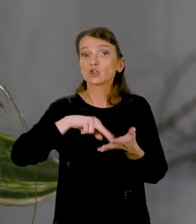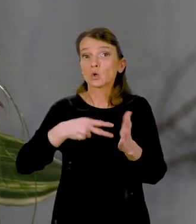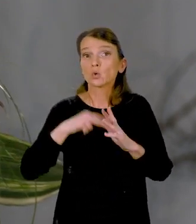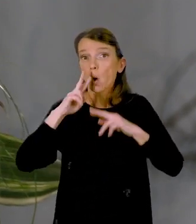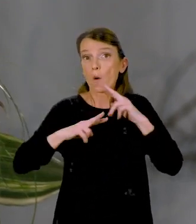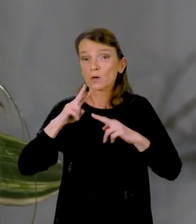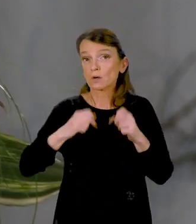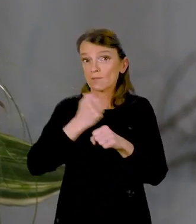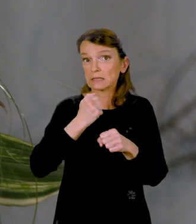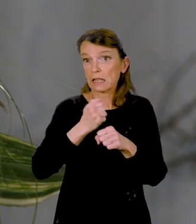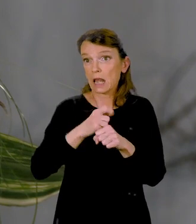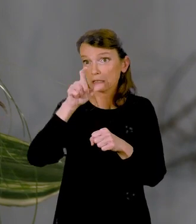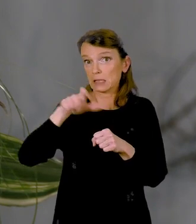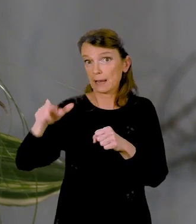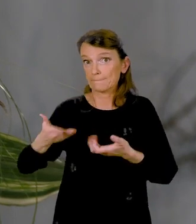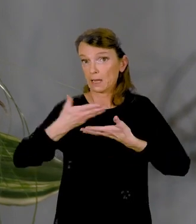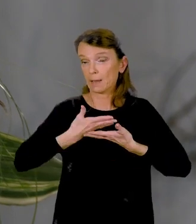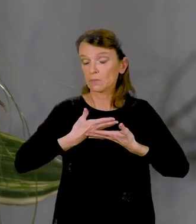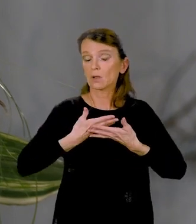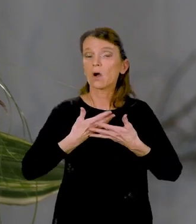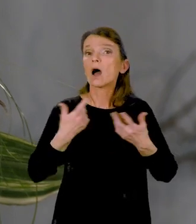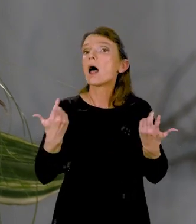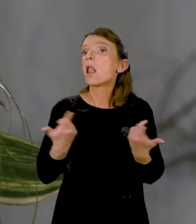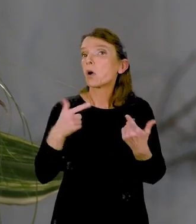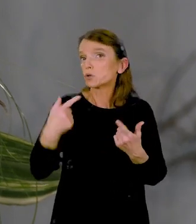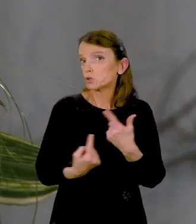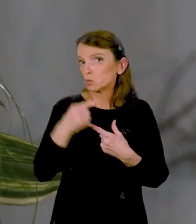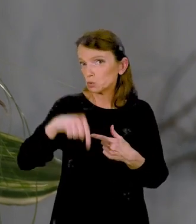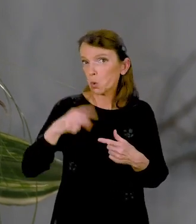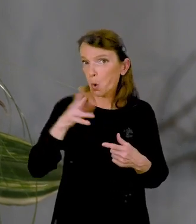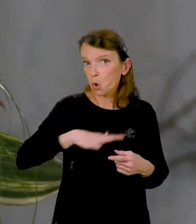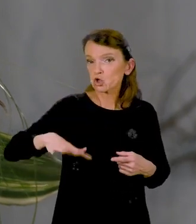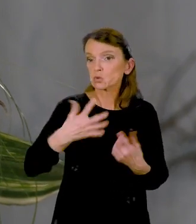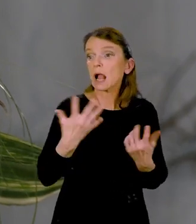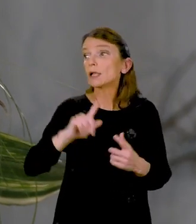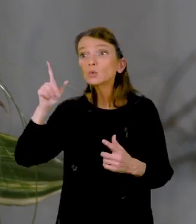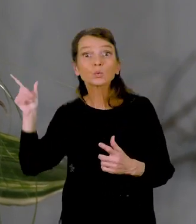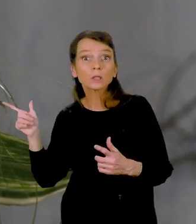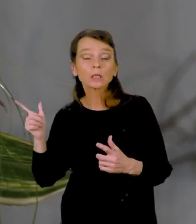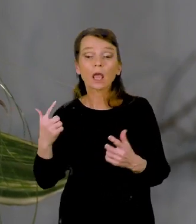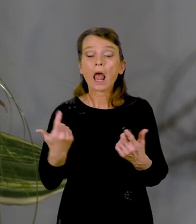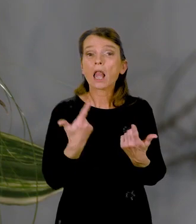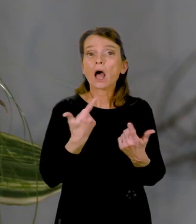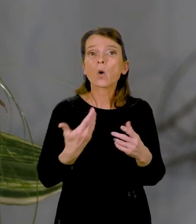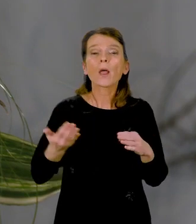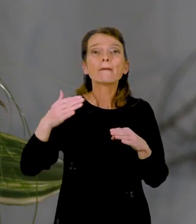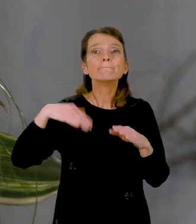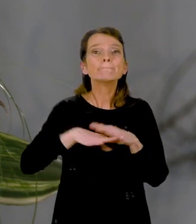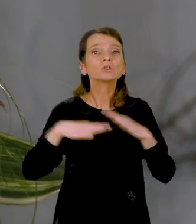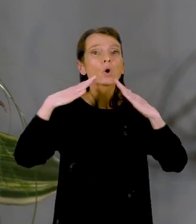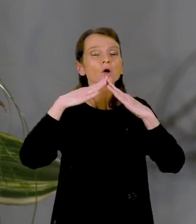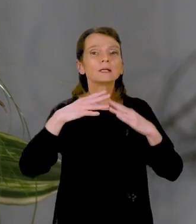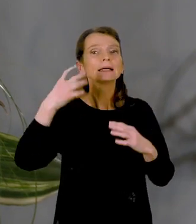prejemnikov, naj si se zgodi na Kočevskem ali kjerkoli drugje, naj bo v okrilju znanosti ali v širšem polju